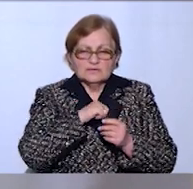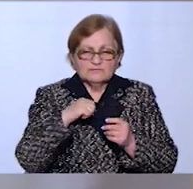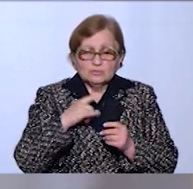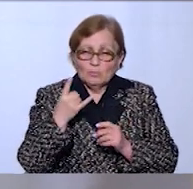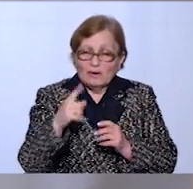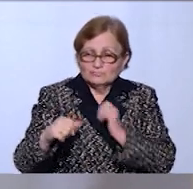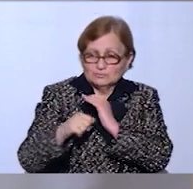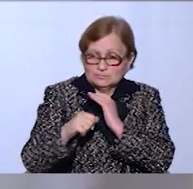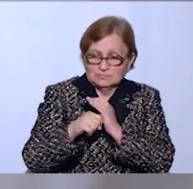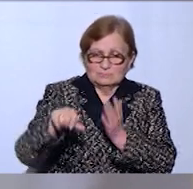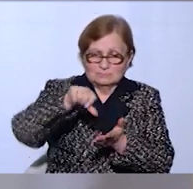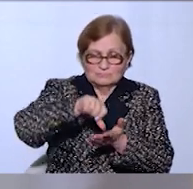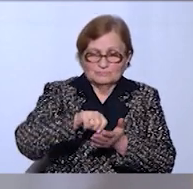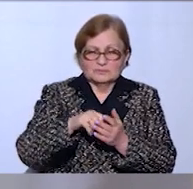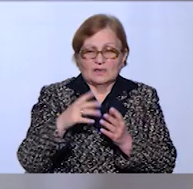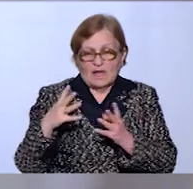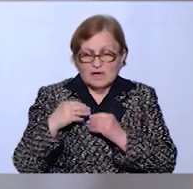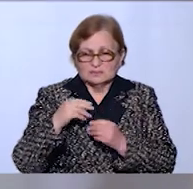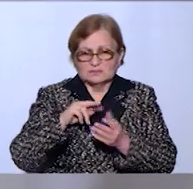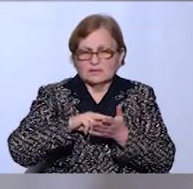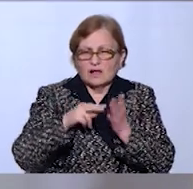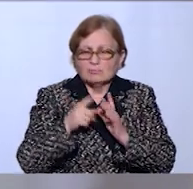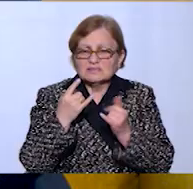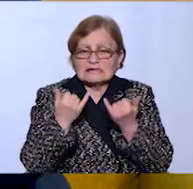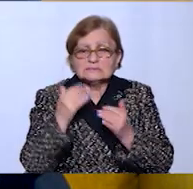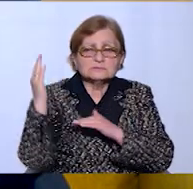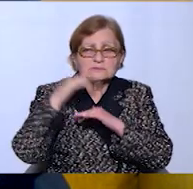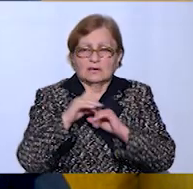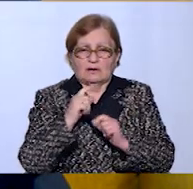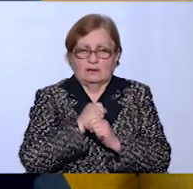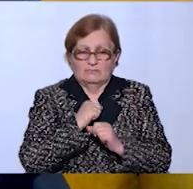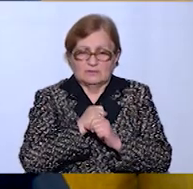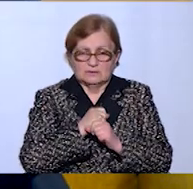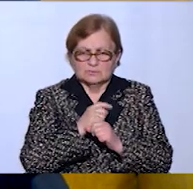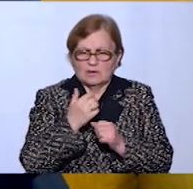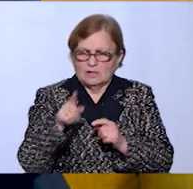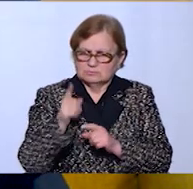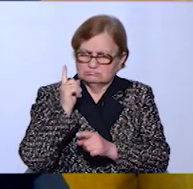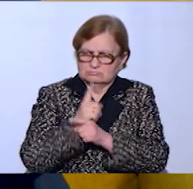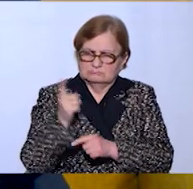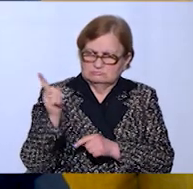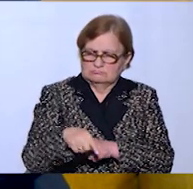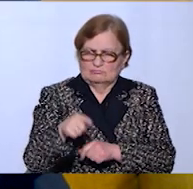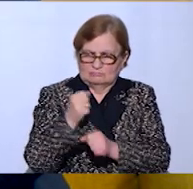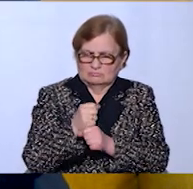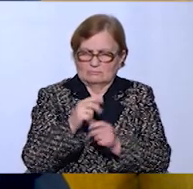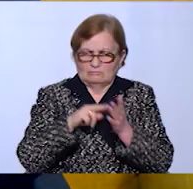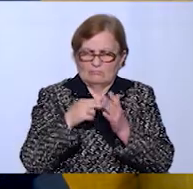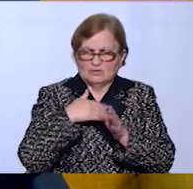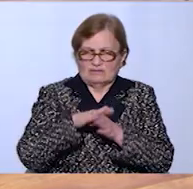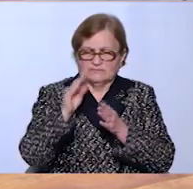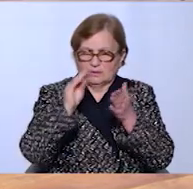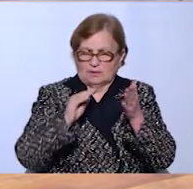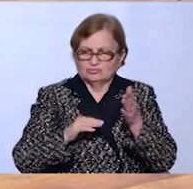უნდა. ბავშვები თვითონ არიან ჩართულები აქტივობების შედგენის პროცესში და თვითონ გვთავაზობენ იდეებს, თუ რა